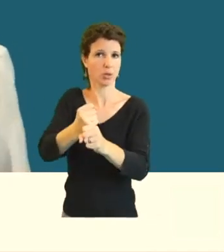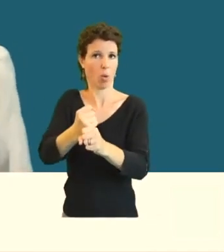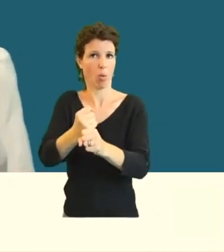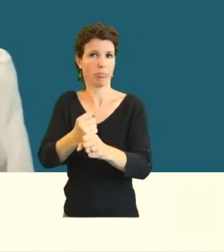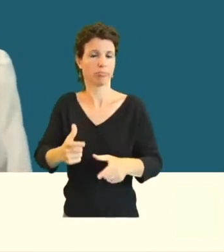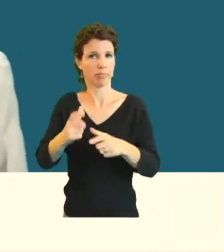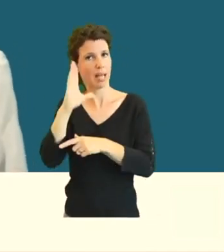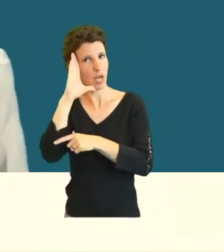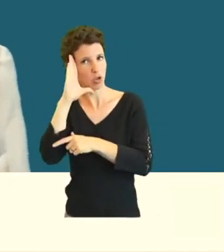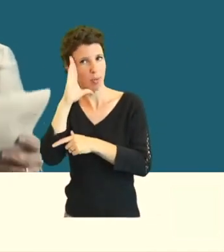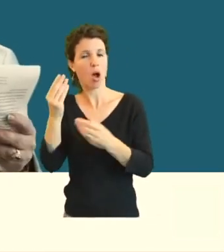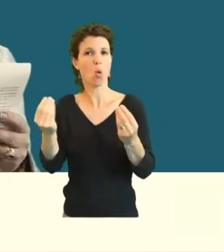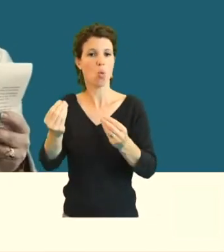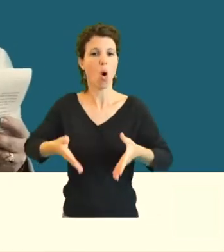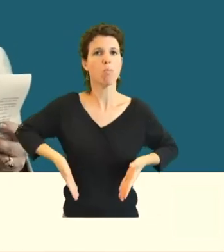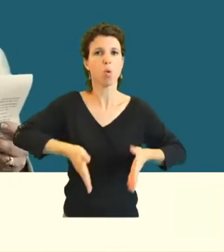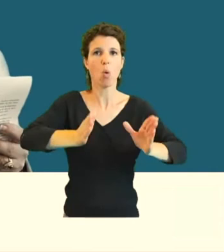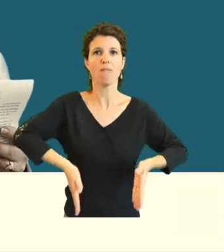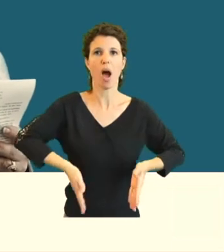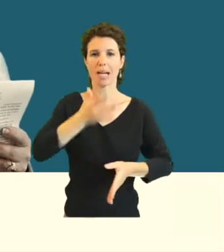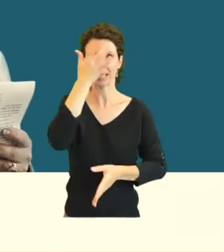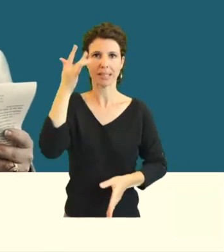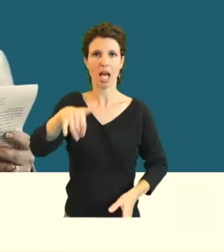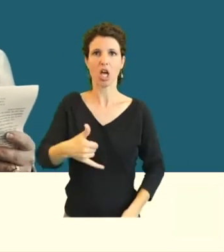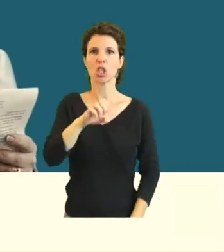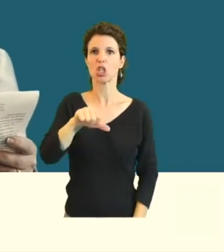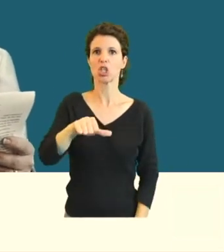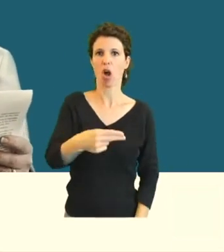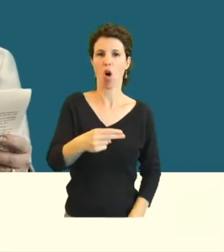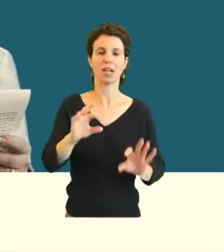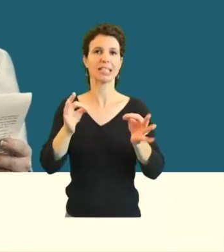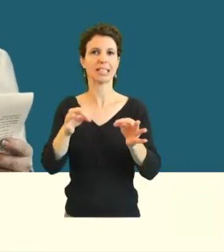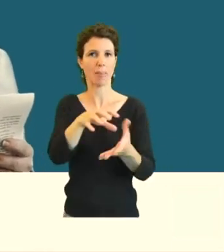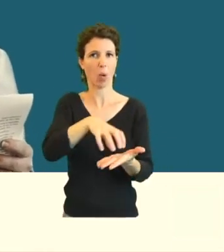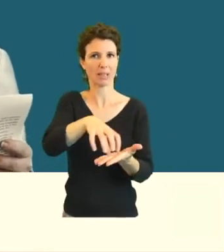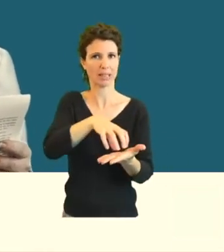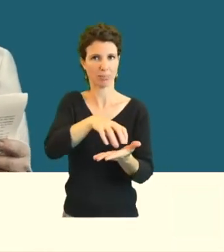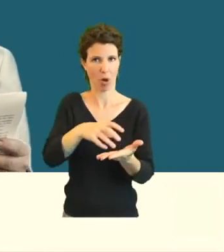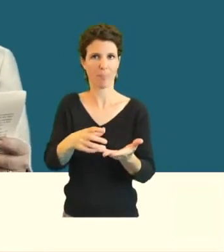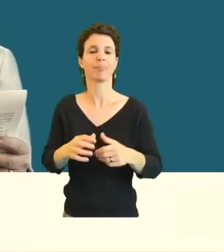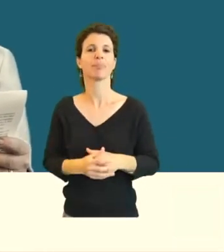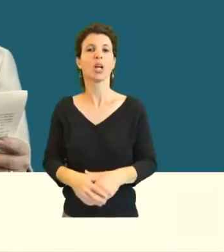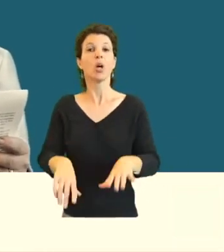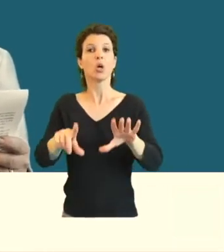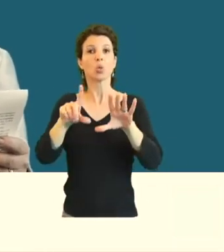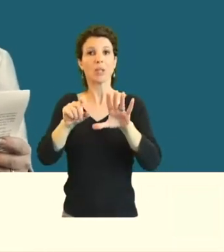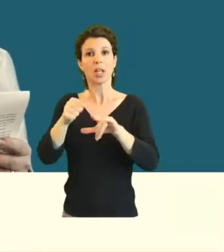au boulevard Saint-Jean, dans le 10e, et le montant de la subvention en nature est de